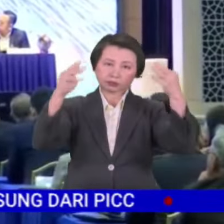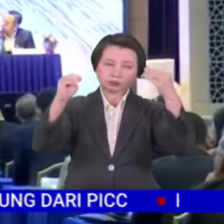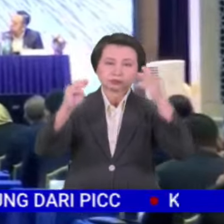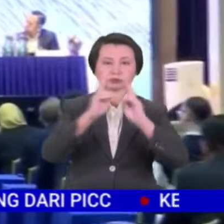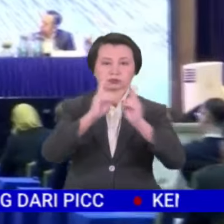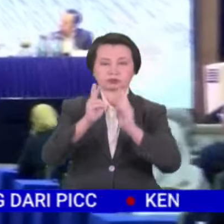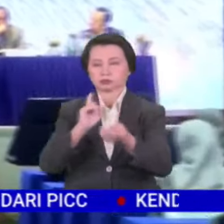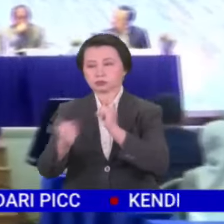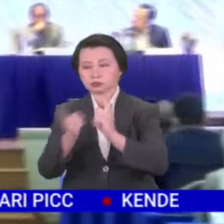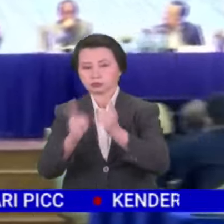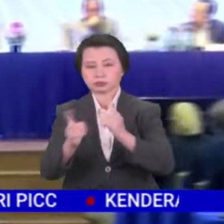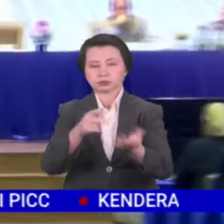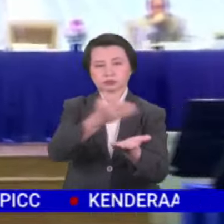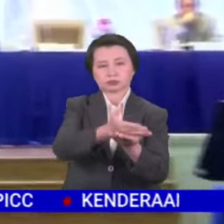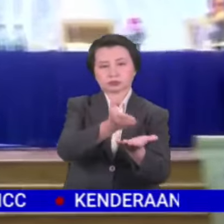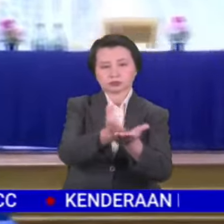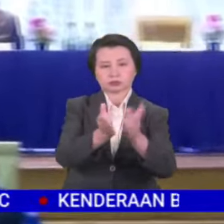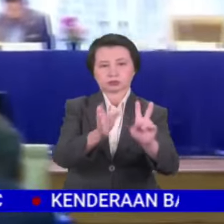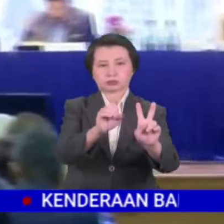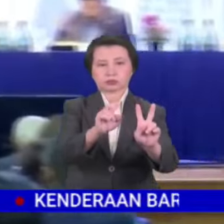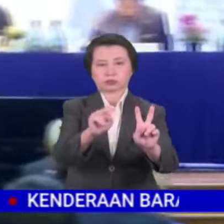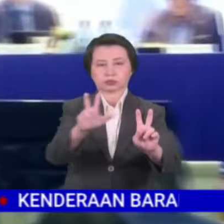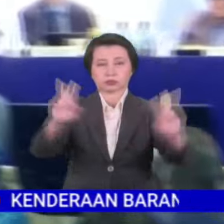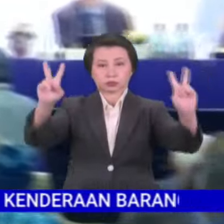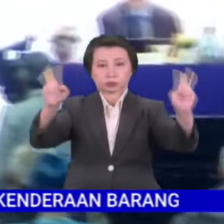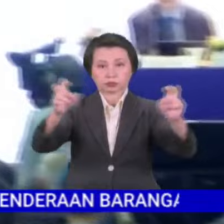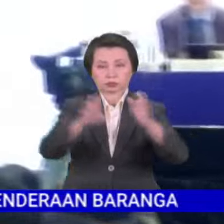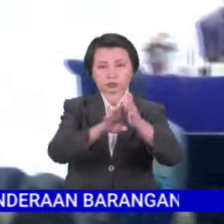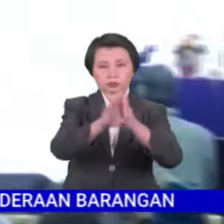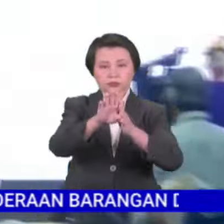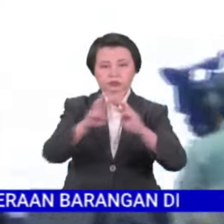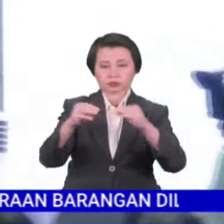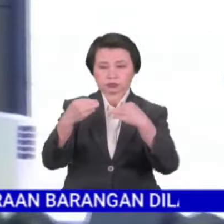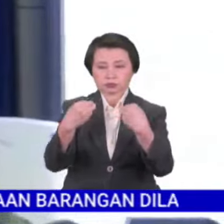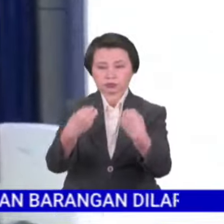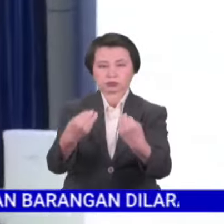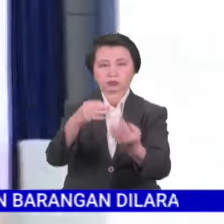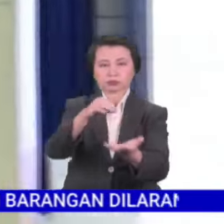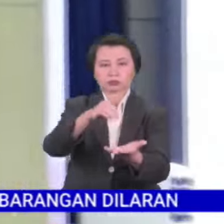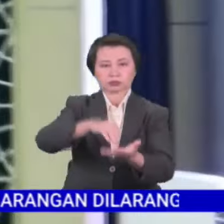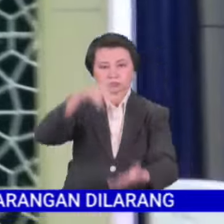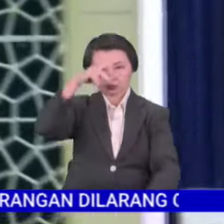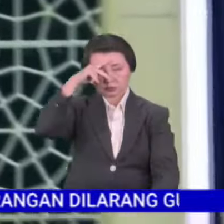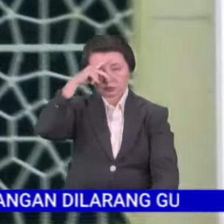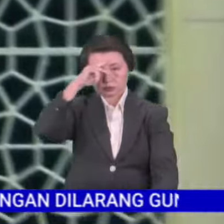dalam Majlis Dialog Belanjawan 2023 bertema membangun masyarakat mandani di Putrajaya.